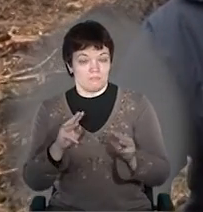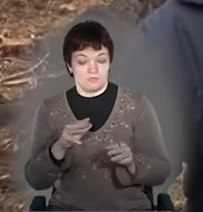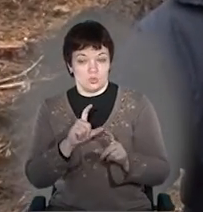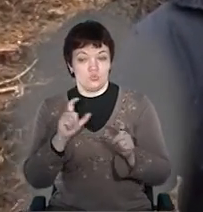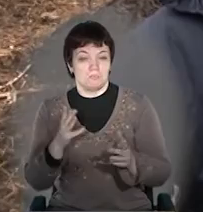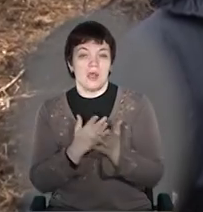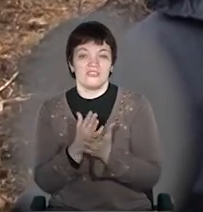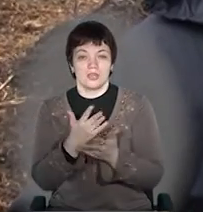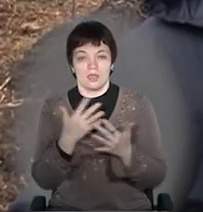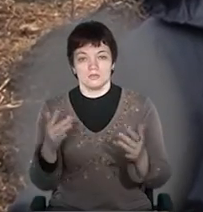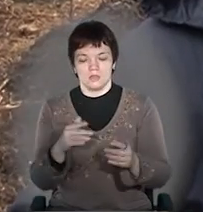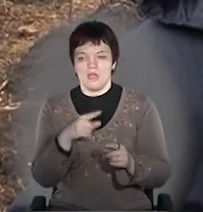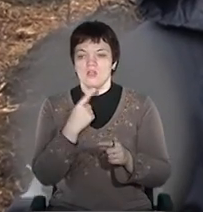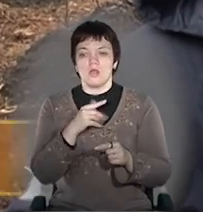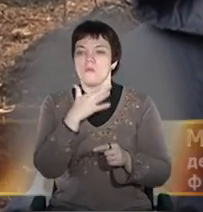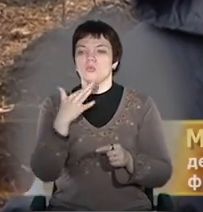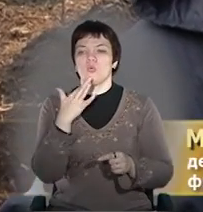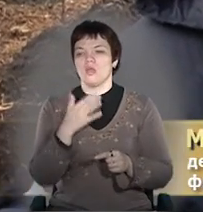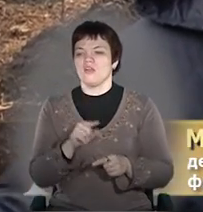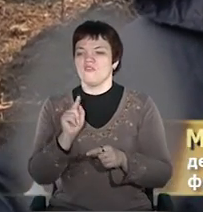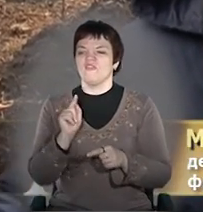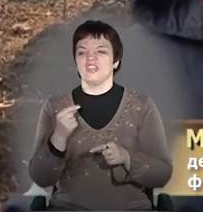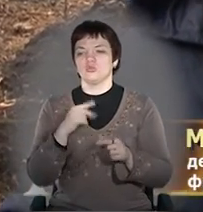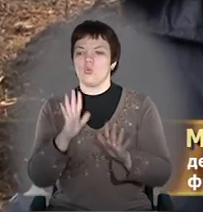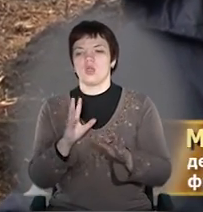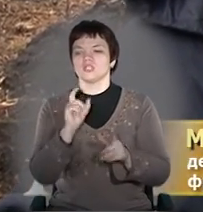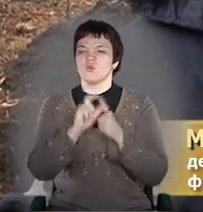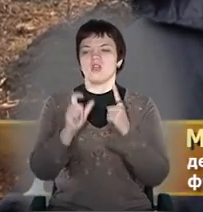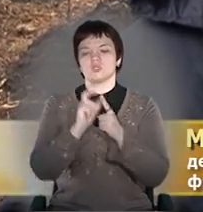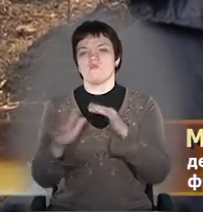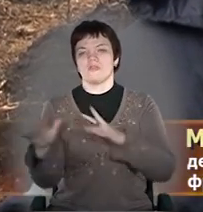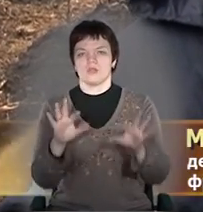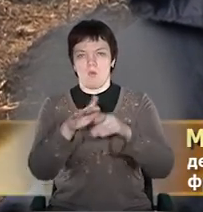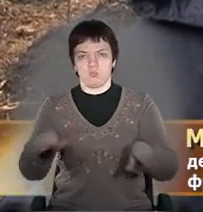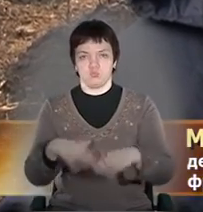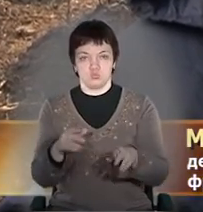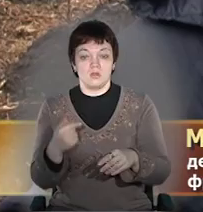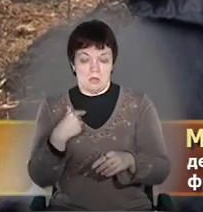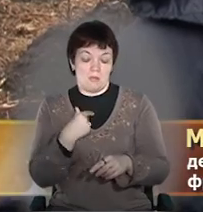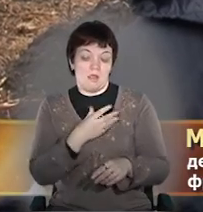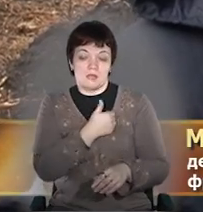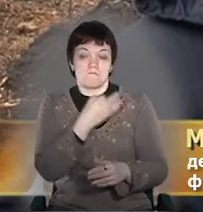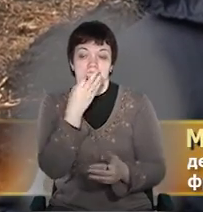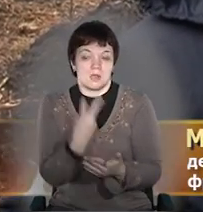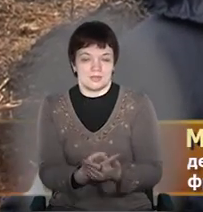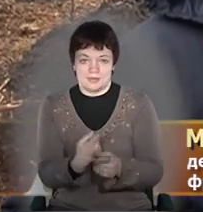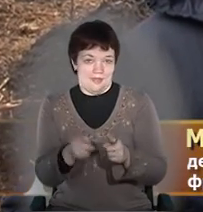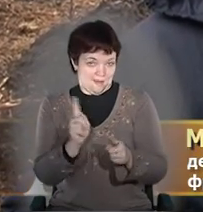что мы только говорим и только критикуем, и ничего не делаем. Вот, ну, как бы наглядная иллюстрация того, что это совсем не